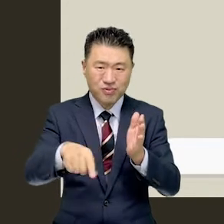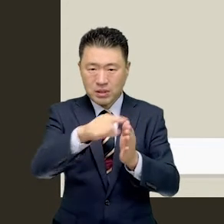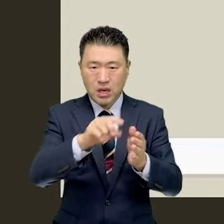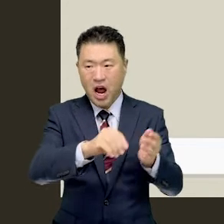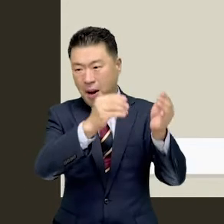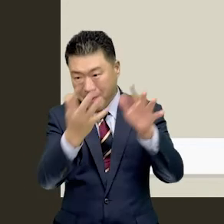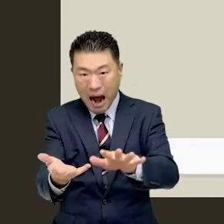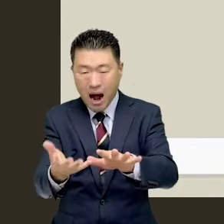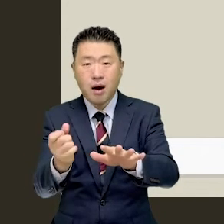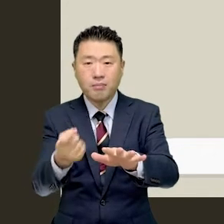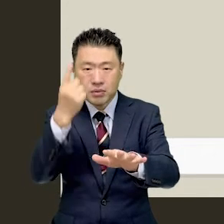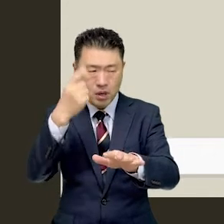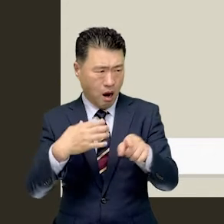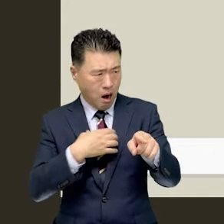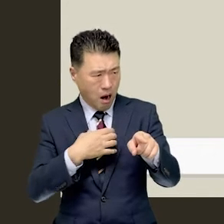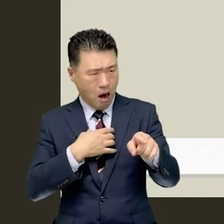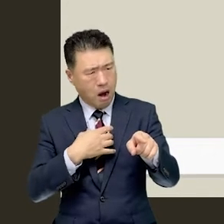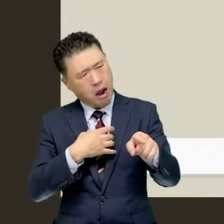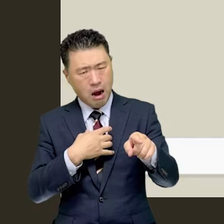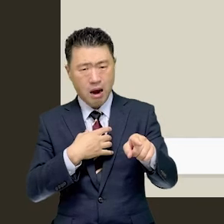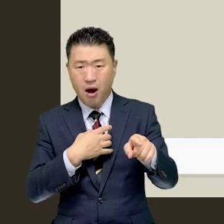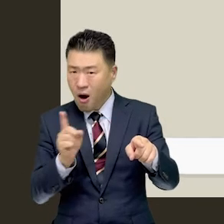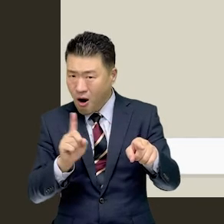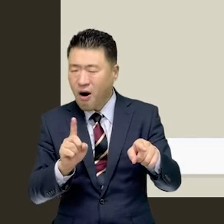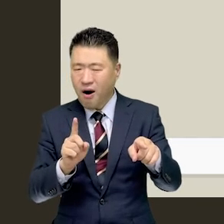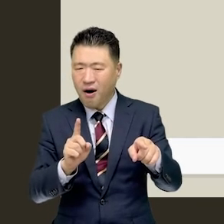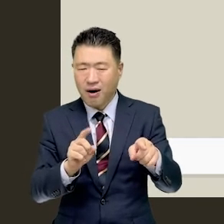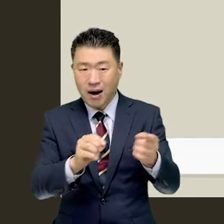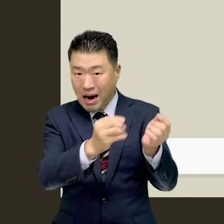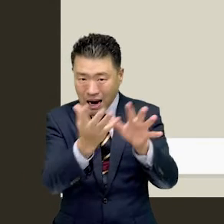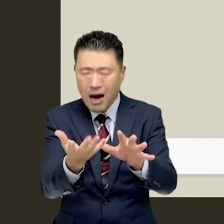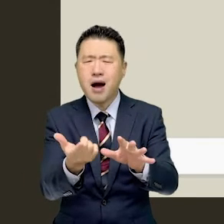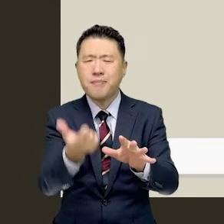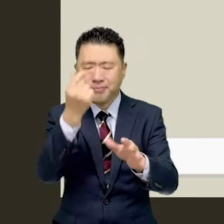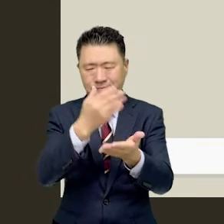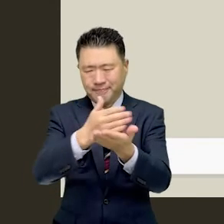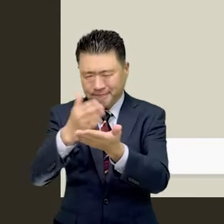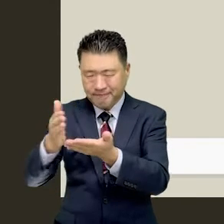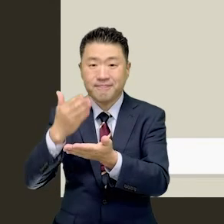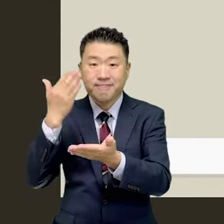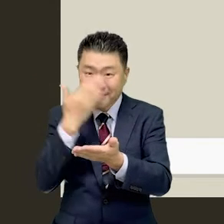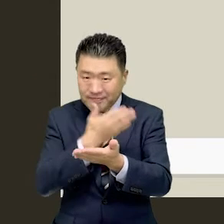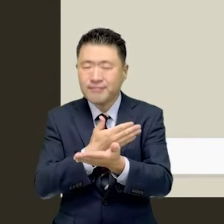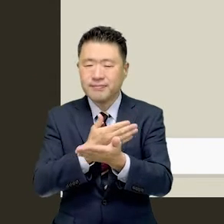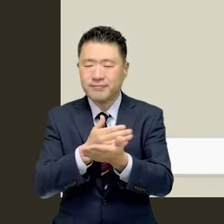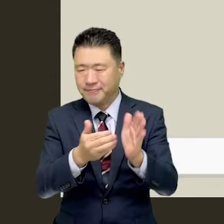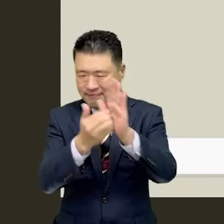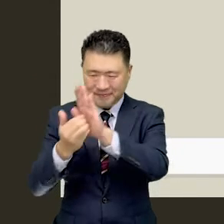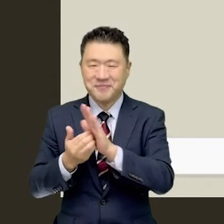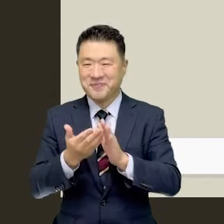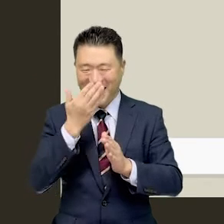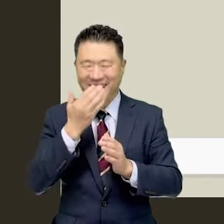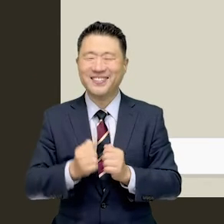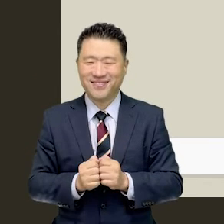엎질러짐으로 넘어질 우려가 있는 경우에는 엎질러진 것을 즉시 치우는 방법으로 위험을 관리할 수